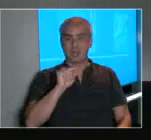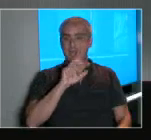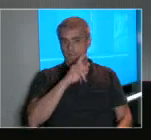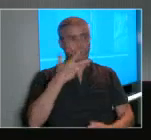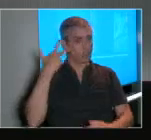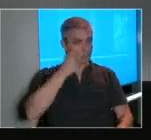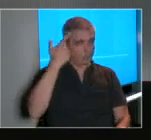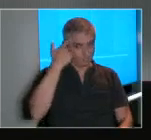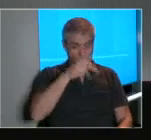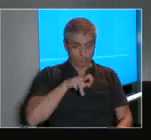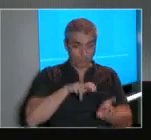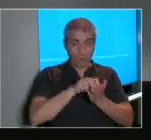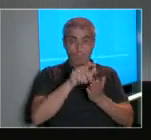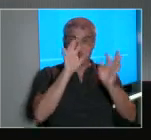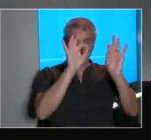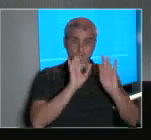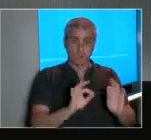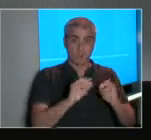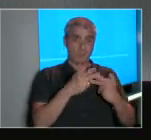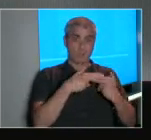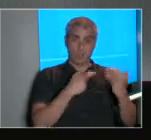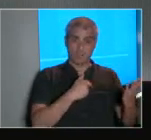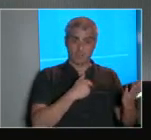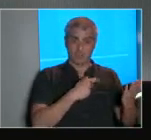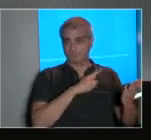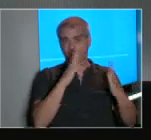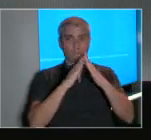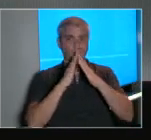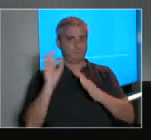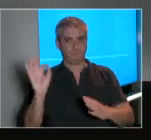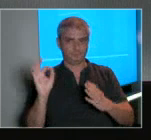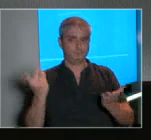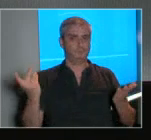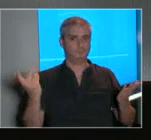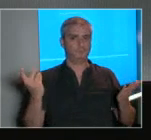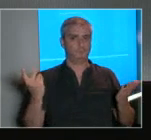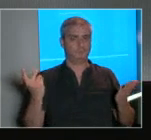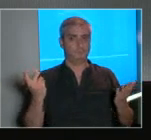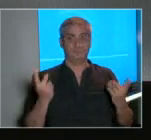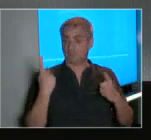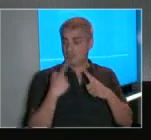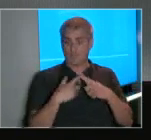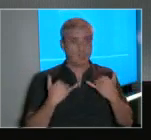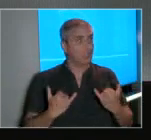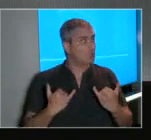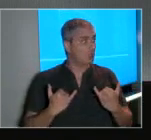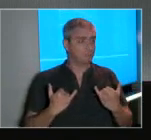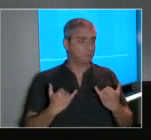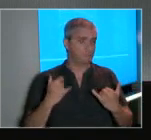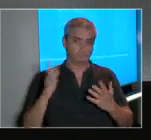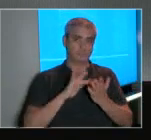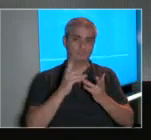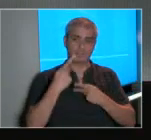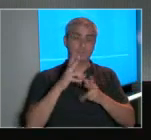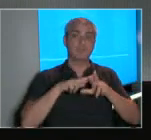נורה בראשו בעודו הולך מהמכולת הקרובה לביתו אל ביתו. עד היום הוא